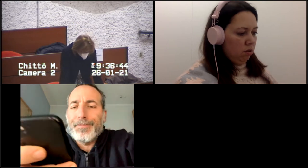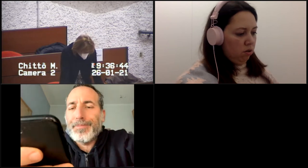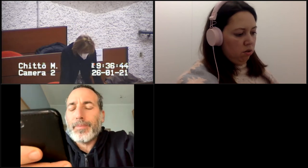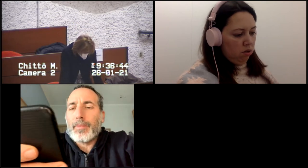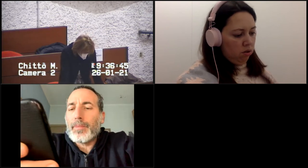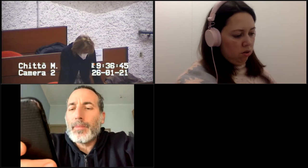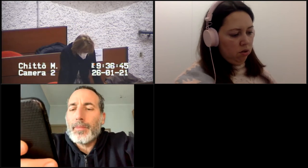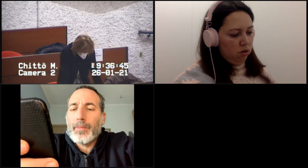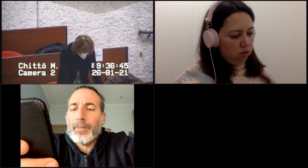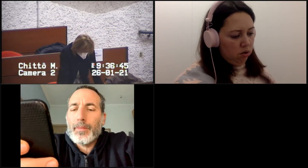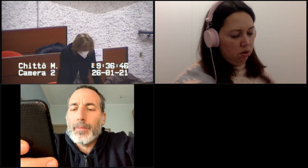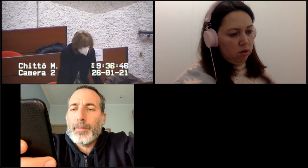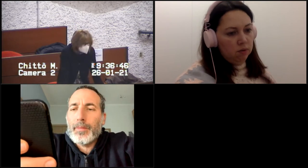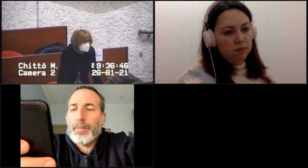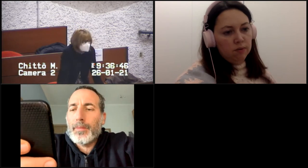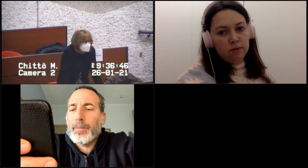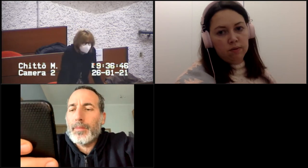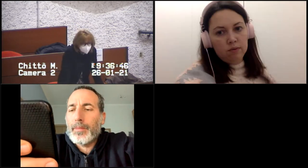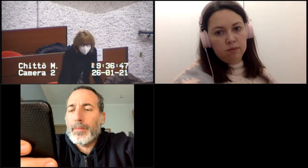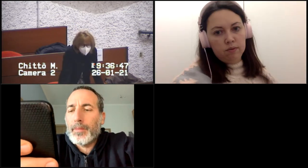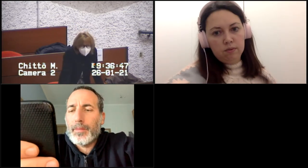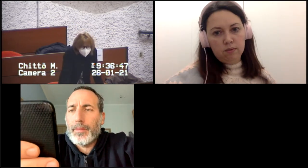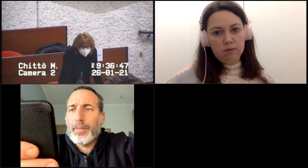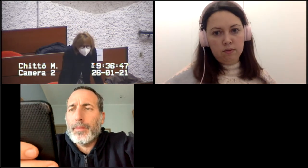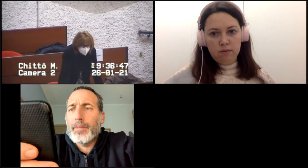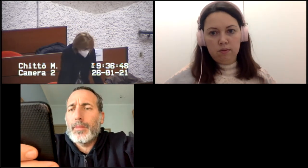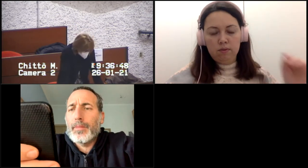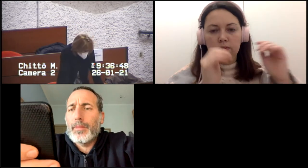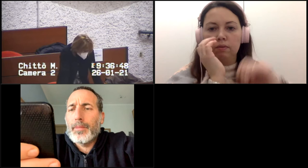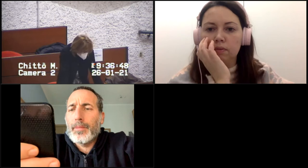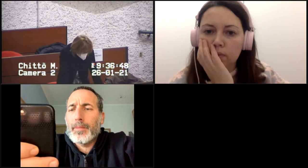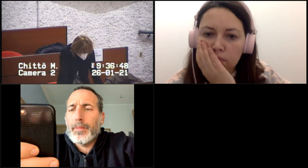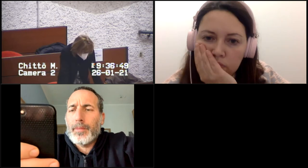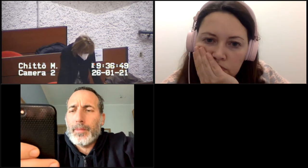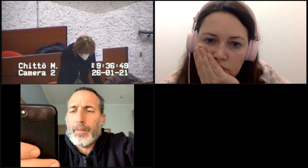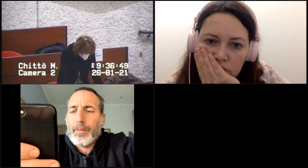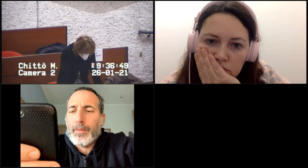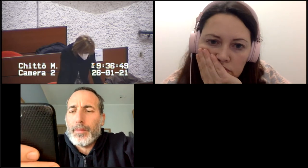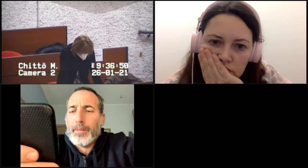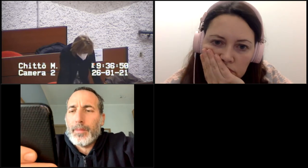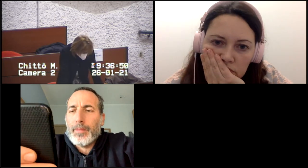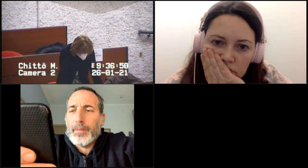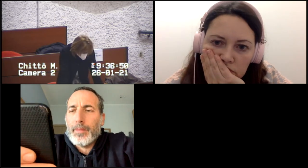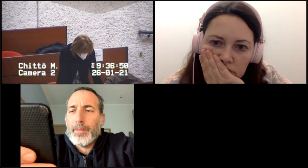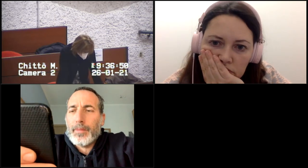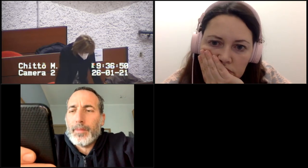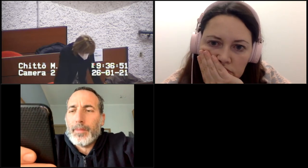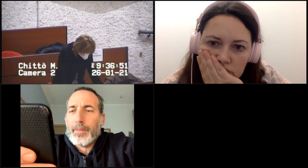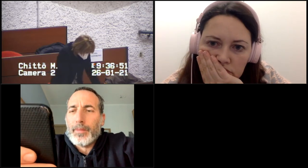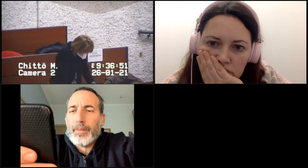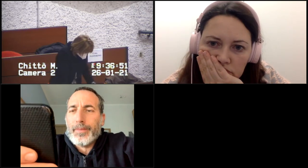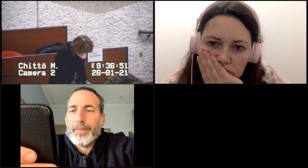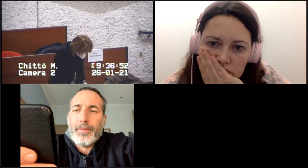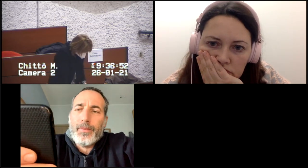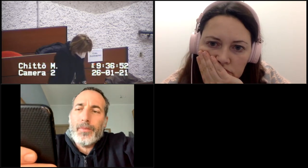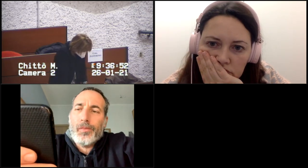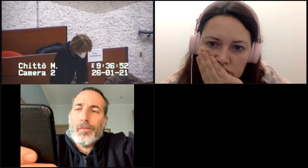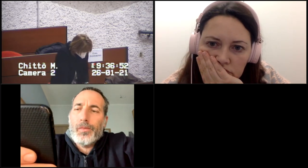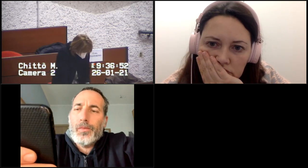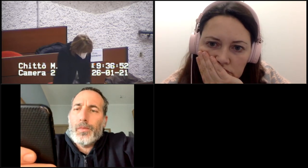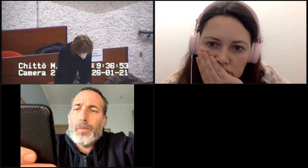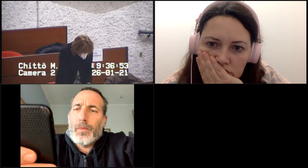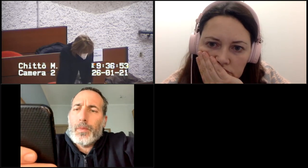costruzione. E ci vede anche questa favorevole. Quindi voteremo a favore della scelta dell'amministrazione comunale di Sesto San